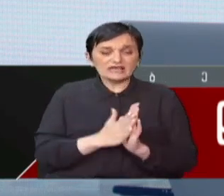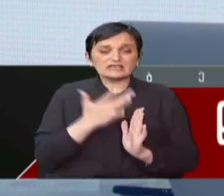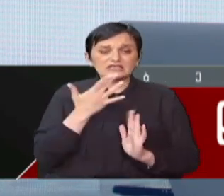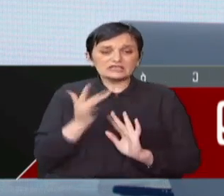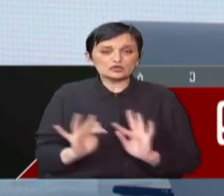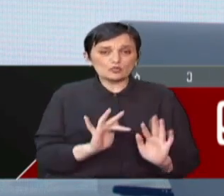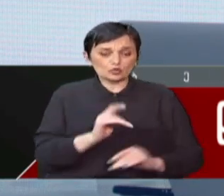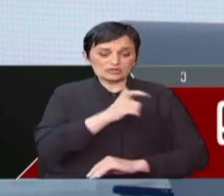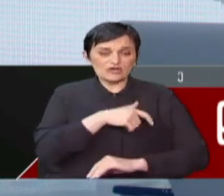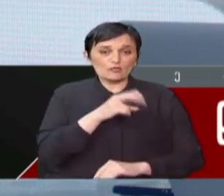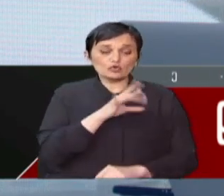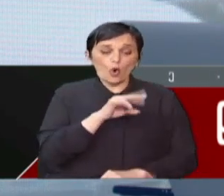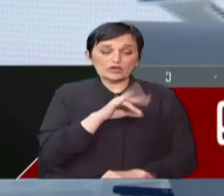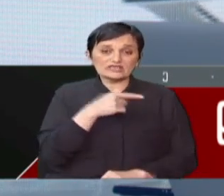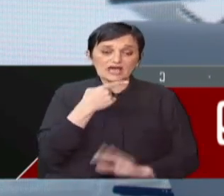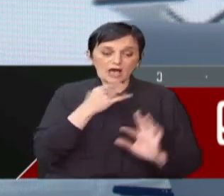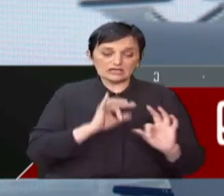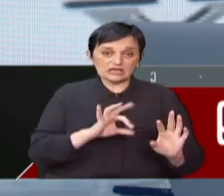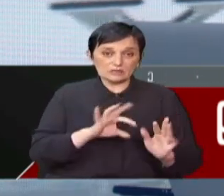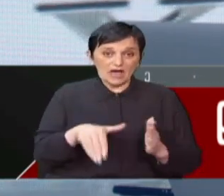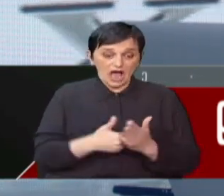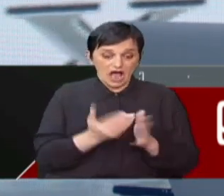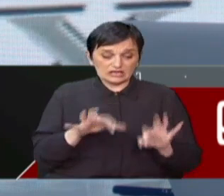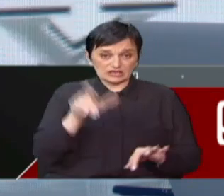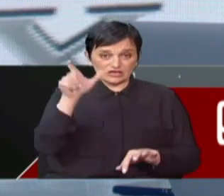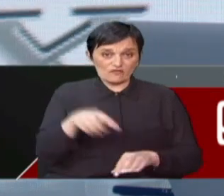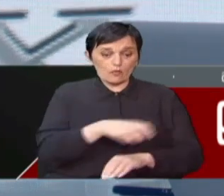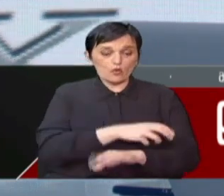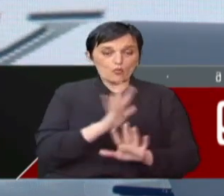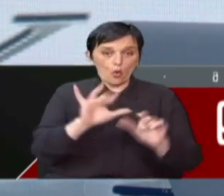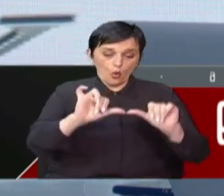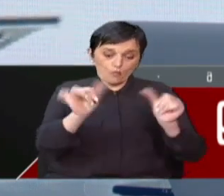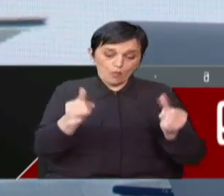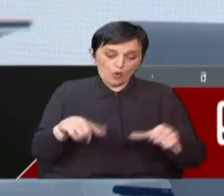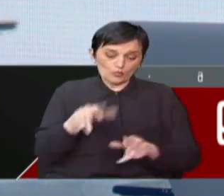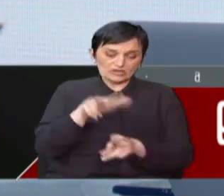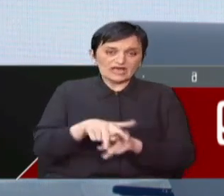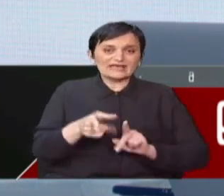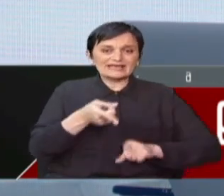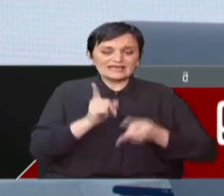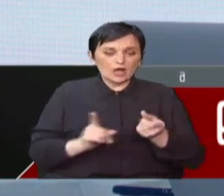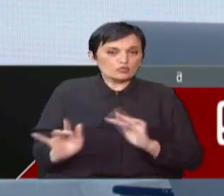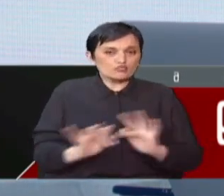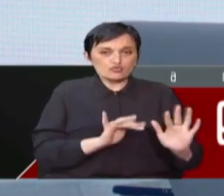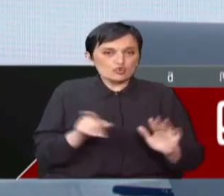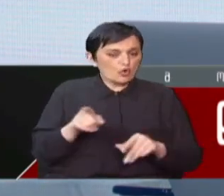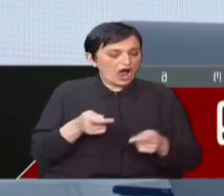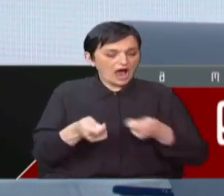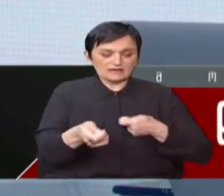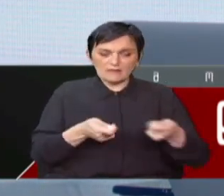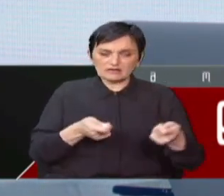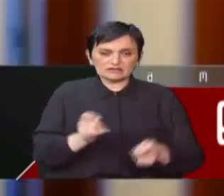ნაციონალური მოძრაობის წევრი ბაჩო დოლიძე კი აცხადებს, რომ ახალ თავმჯდომარეს პარტიაში მხოლოდ ფორმალური დატვირთვა აქვს და რეალურად პროცესებს ის არ